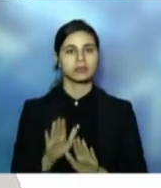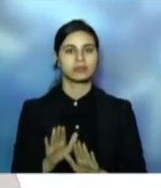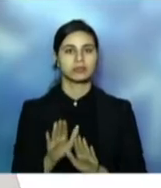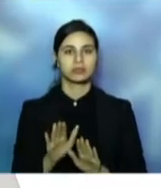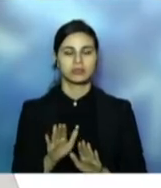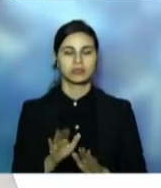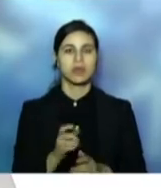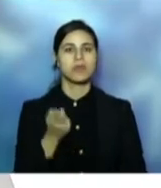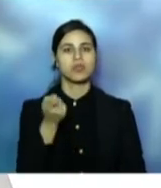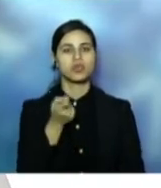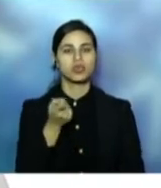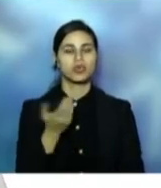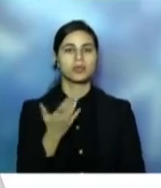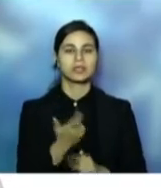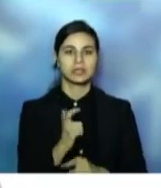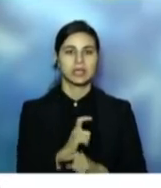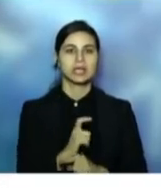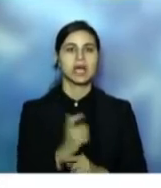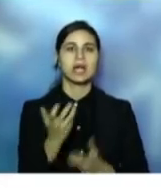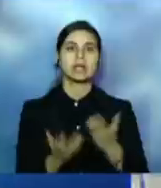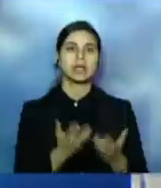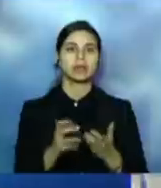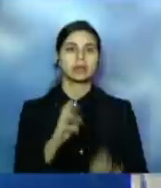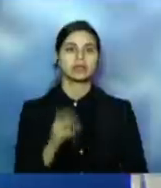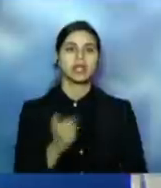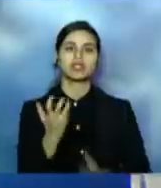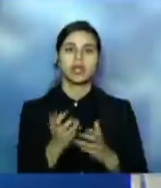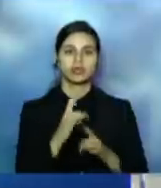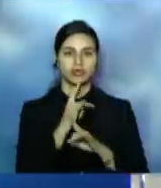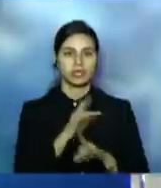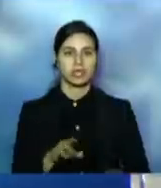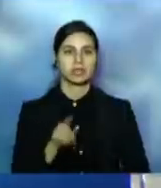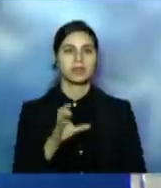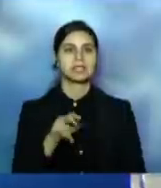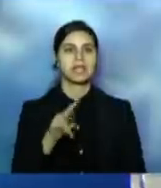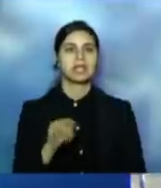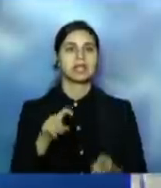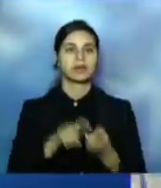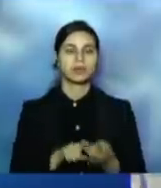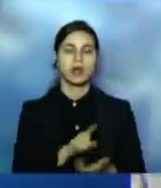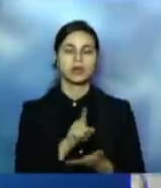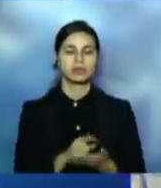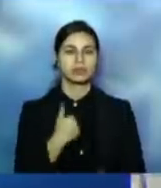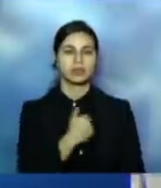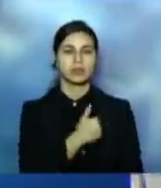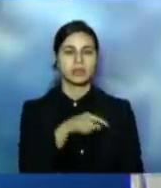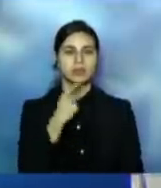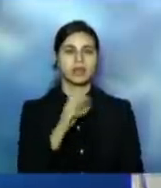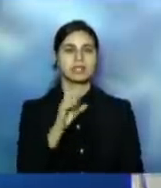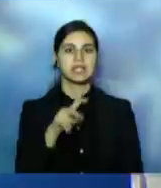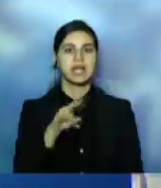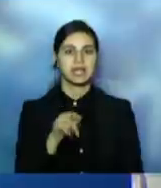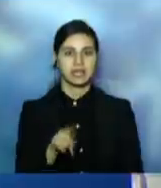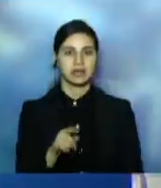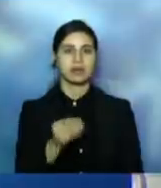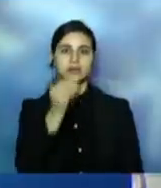დაყოვნებული ბურღულეული რომელიც ძალიან გადადუღებული და ჩახარშული არ იქნება. სელთან დაკავშირებით აუცილებლად უნდა ვთქვა სელის